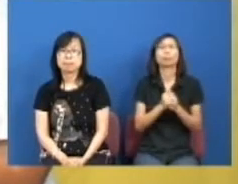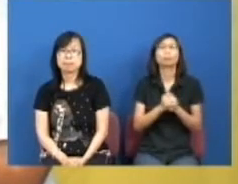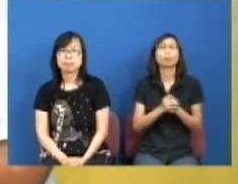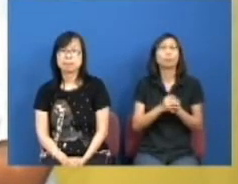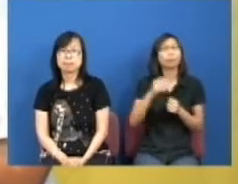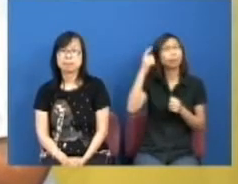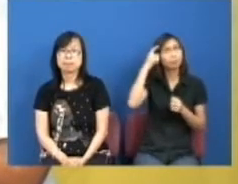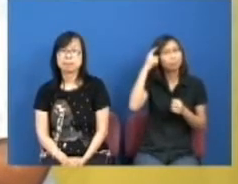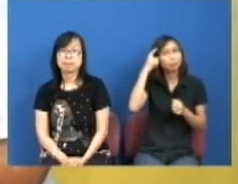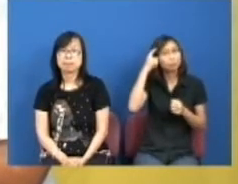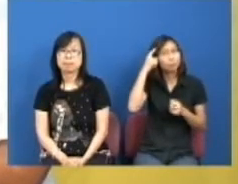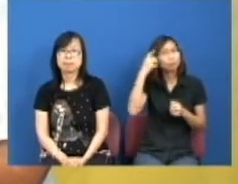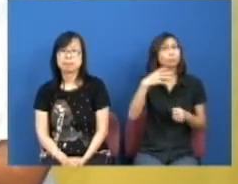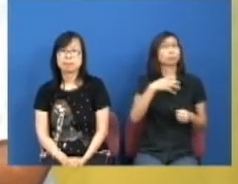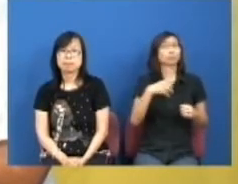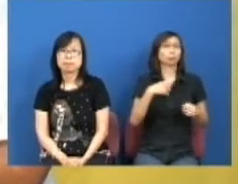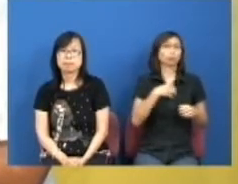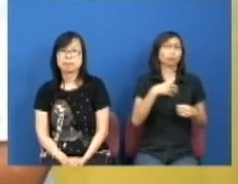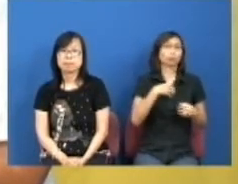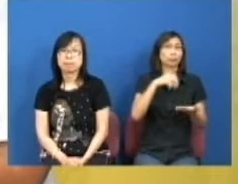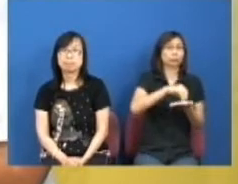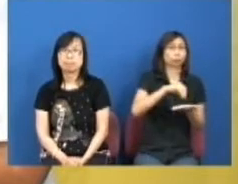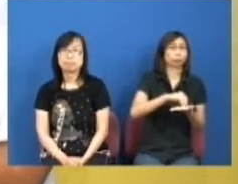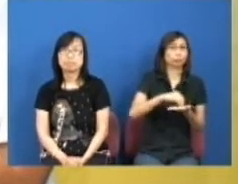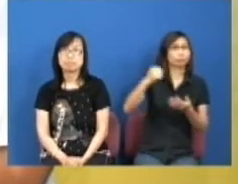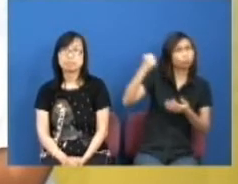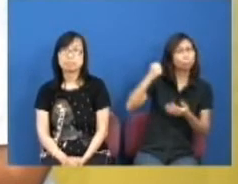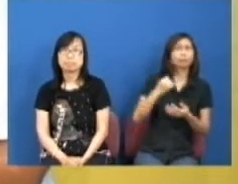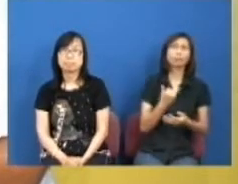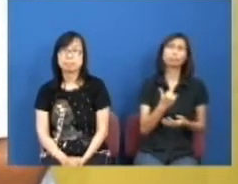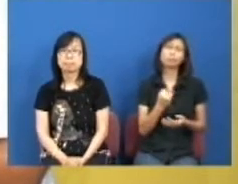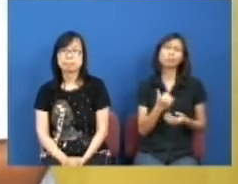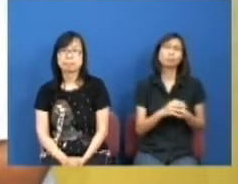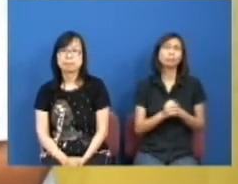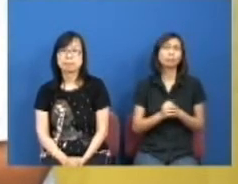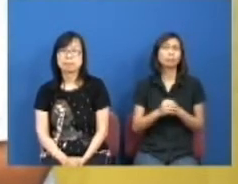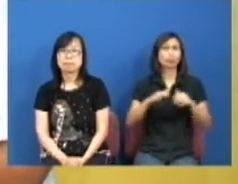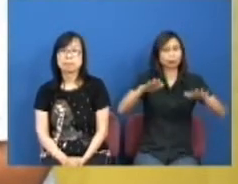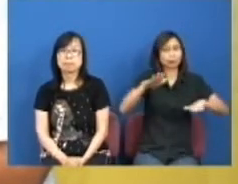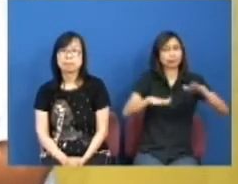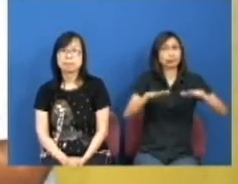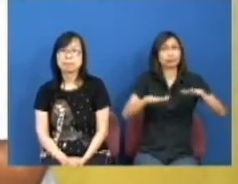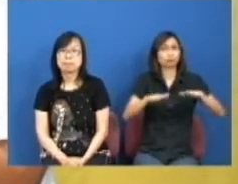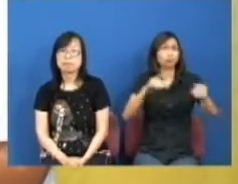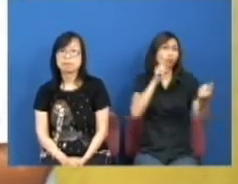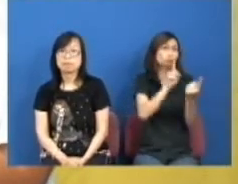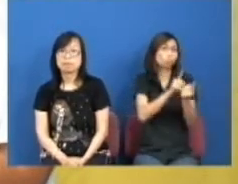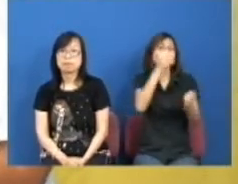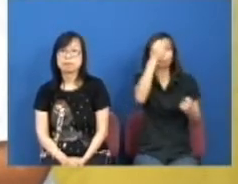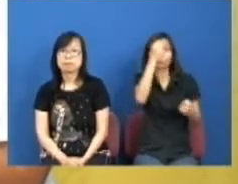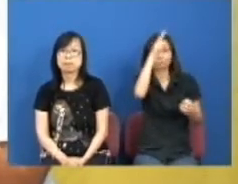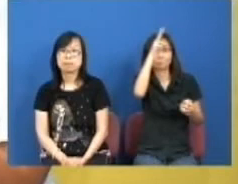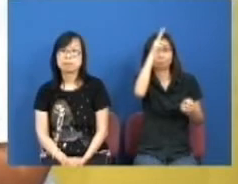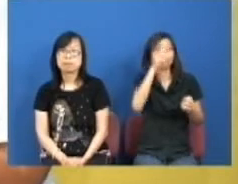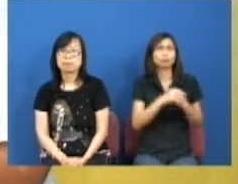又或者其實？即係能夠作為一個力制衡嘅力量咧，對於一啲政府嘅一啲唔受歡迎政策啊，